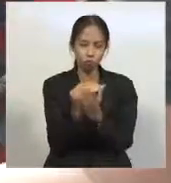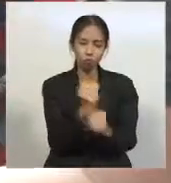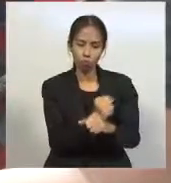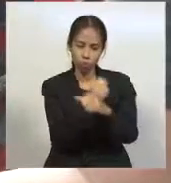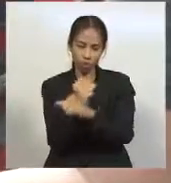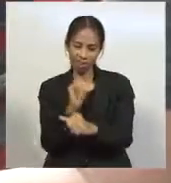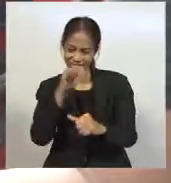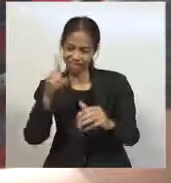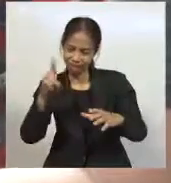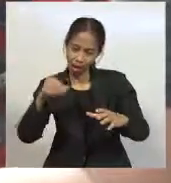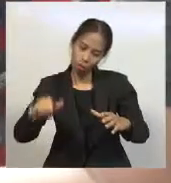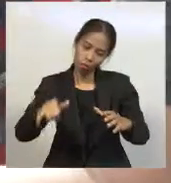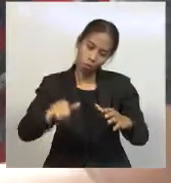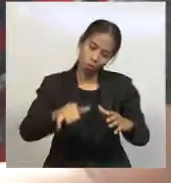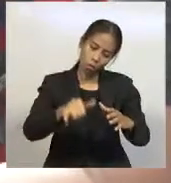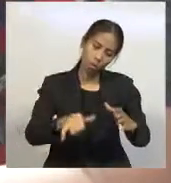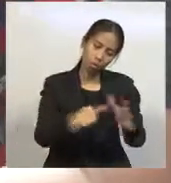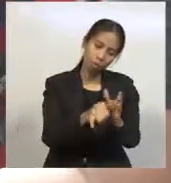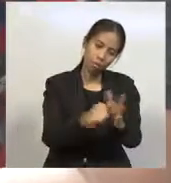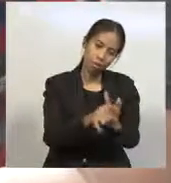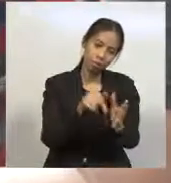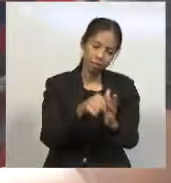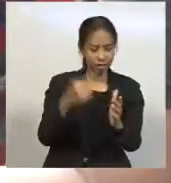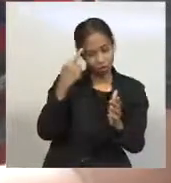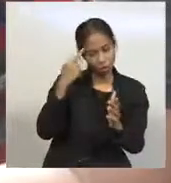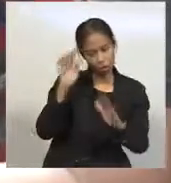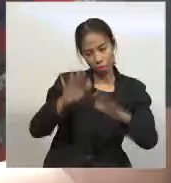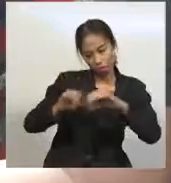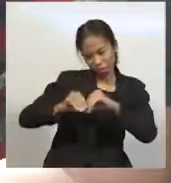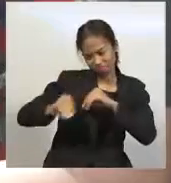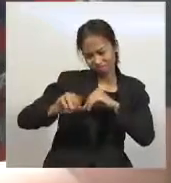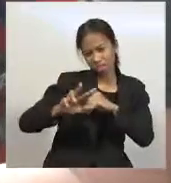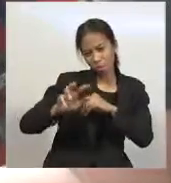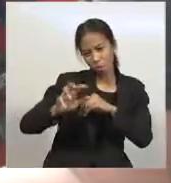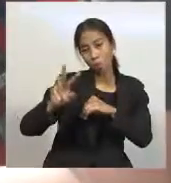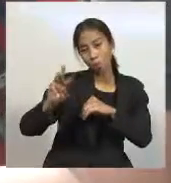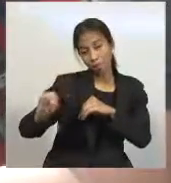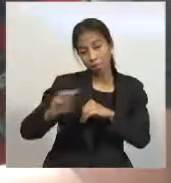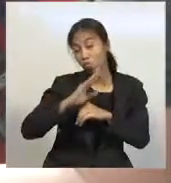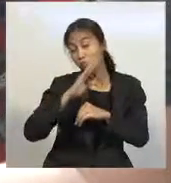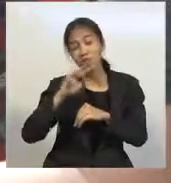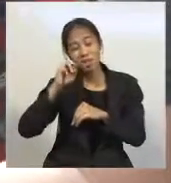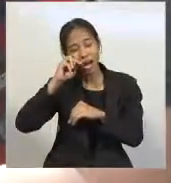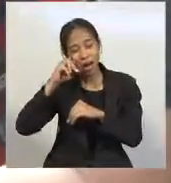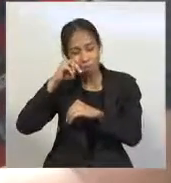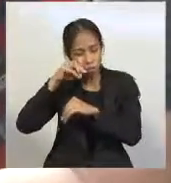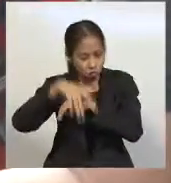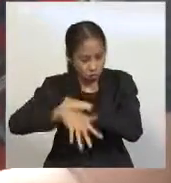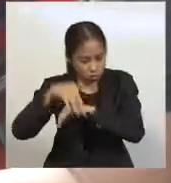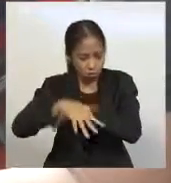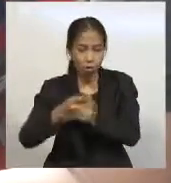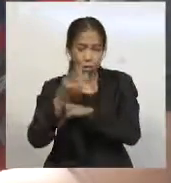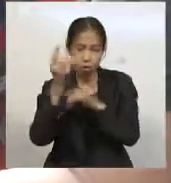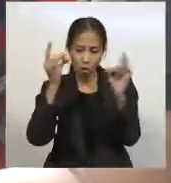งจะห่างจากตรงซากช้างนี่อีกประมาณสัก300เมตรนะครับซึ่งถ้าน้ำแรงกว่านี้แล้วหลุดออกม